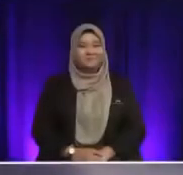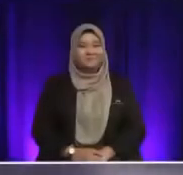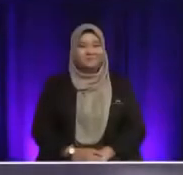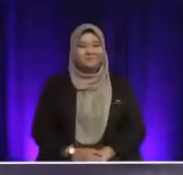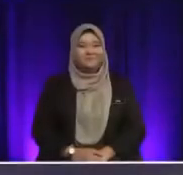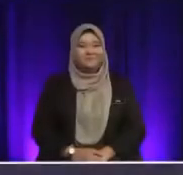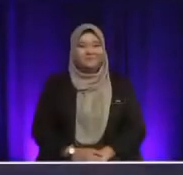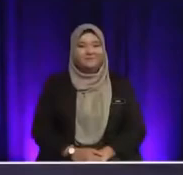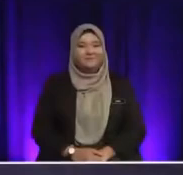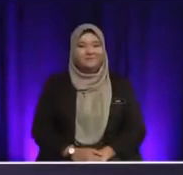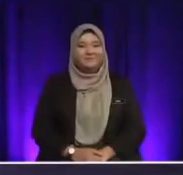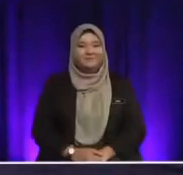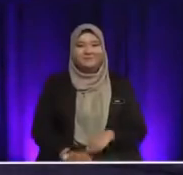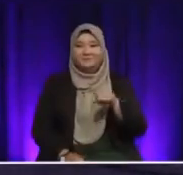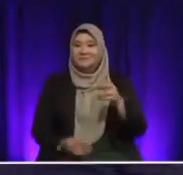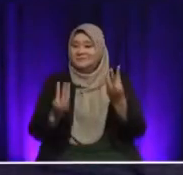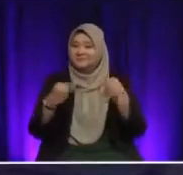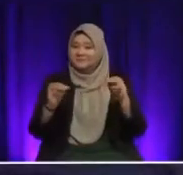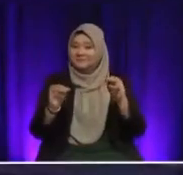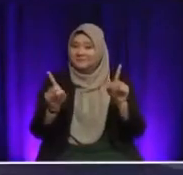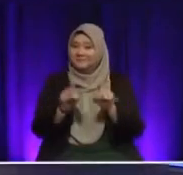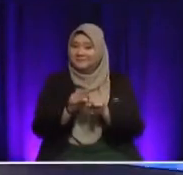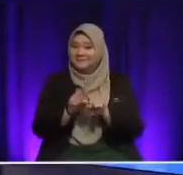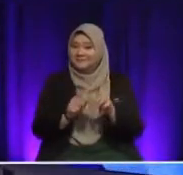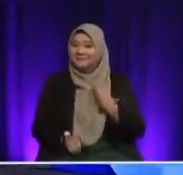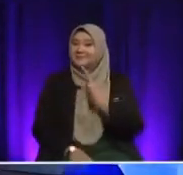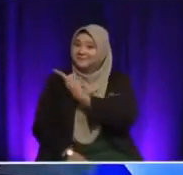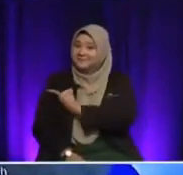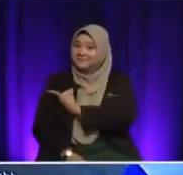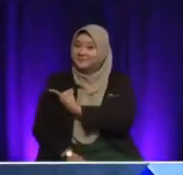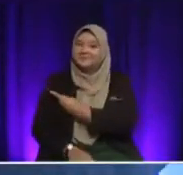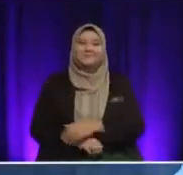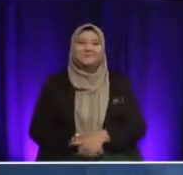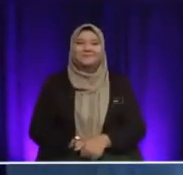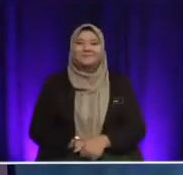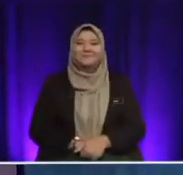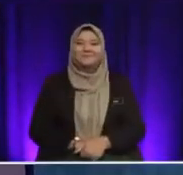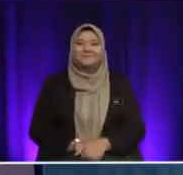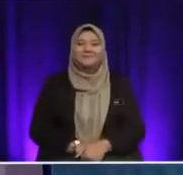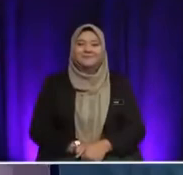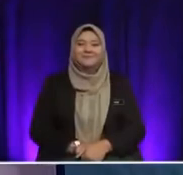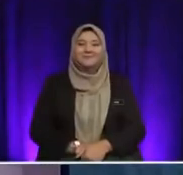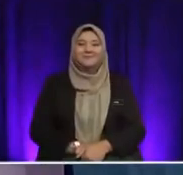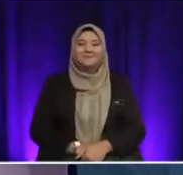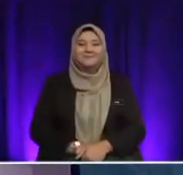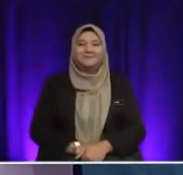Masih menonton Sukses SPM 2022 bersama saya Nisa dan Cikgu Rumaizah bagi mata pelajaran pemprosesan makanan. Kita nak